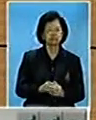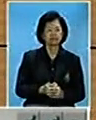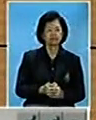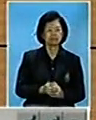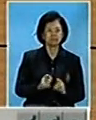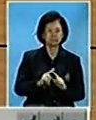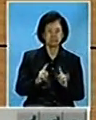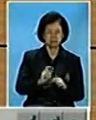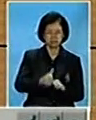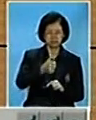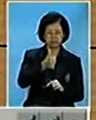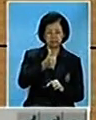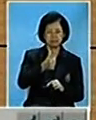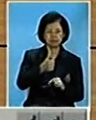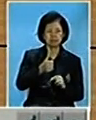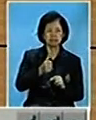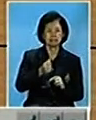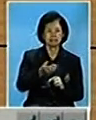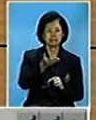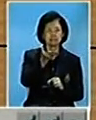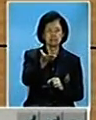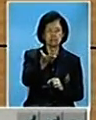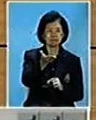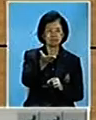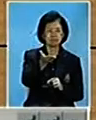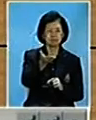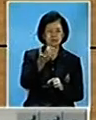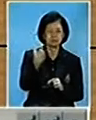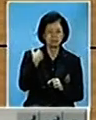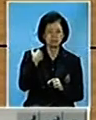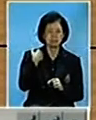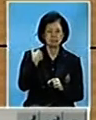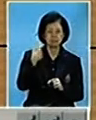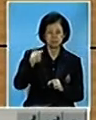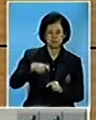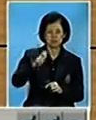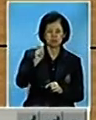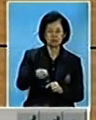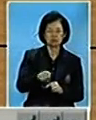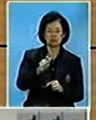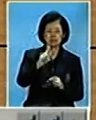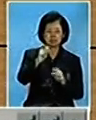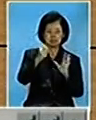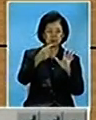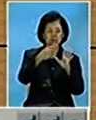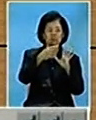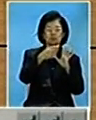แต่ถ้าให้ดีกว่านี้ถ้าท่านจะมีตุลาการศาลรัฐธรรมนูญ